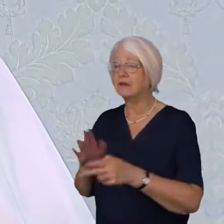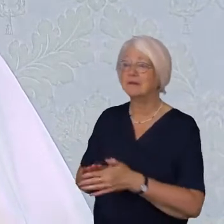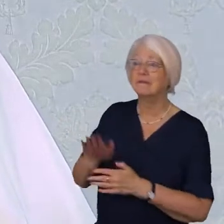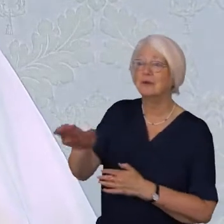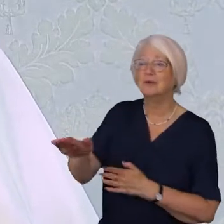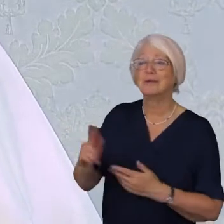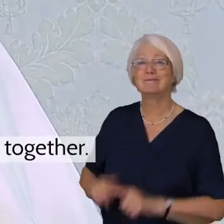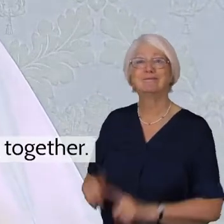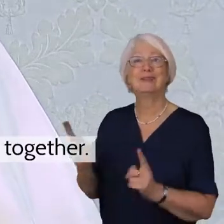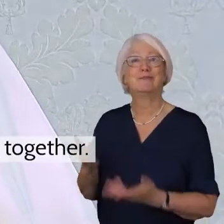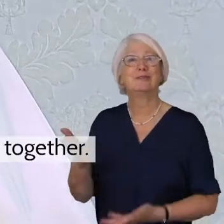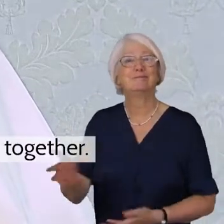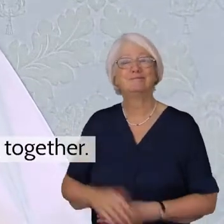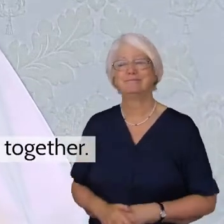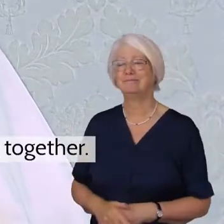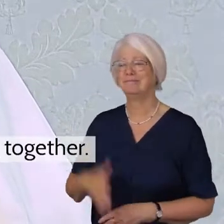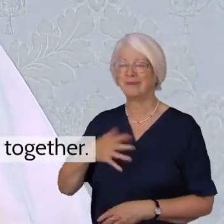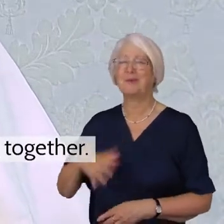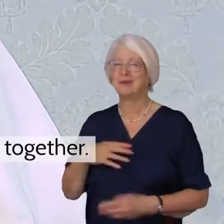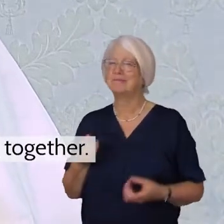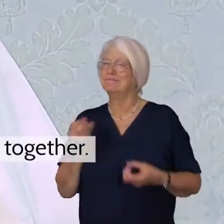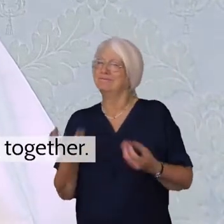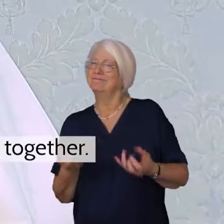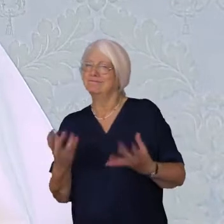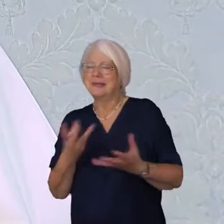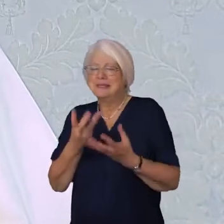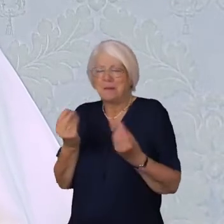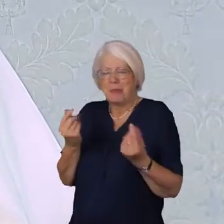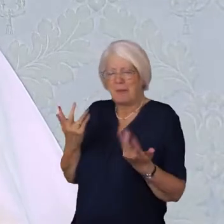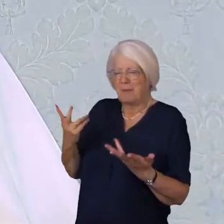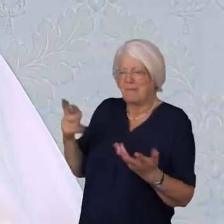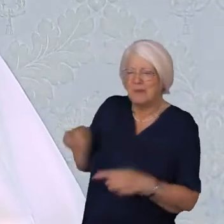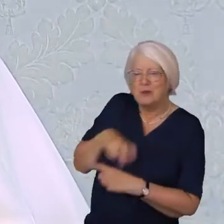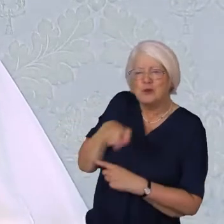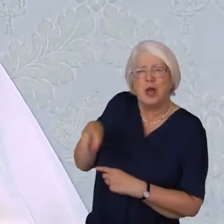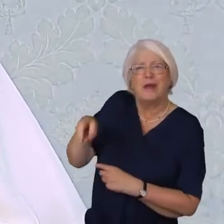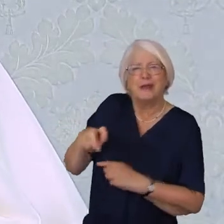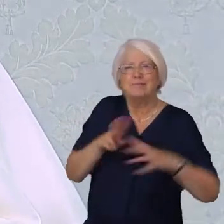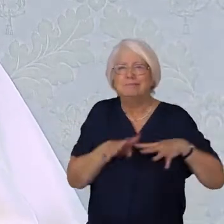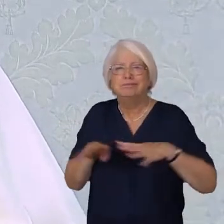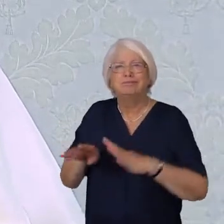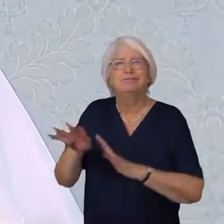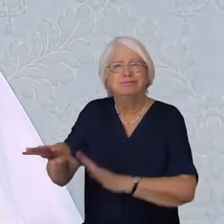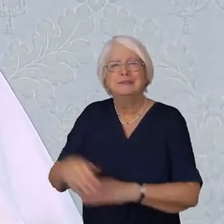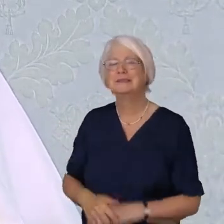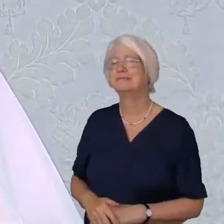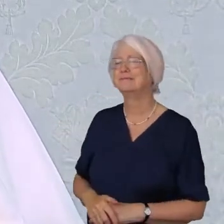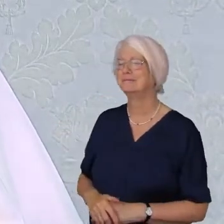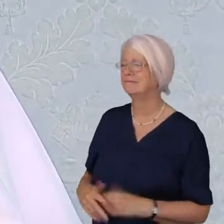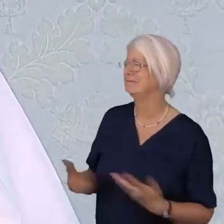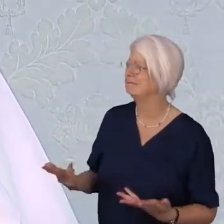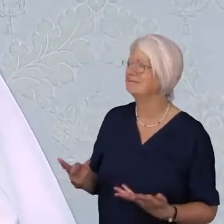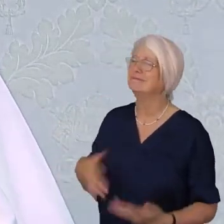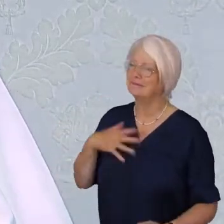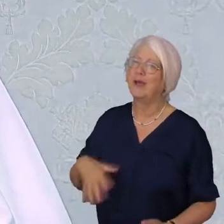Sento di condividere qualcosa proprio sul nostro cammino. Quanto vorrei che come cristiani